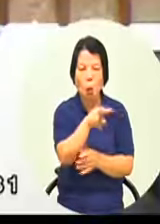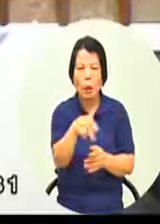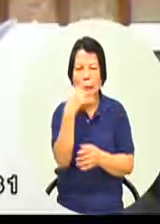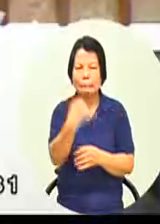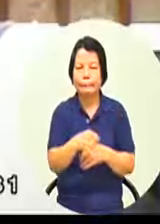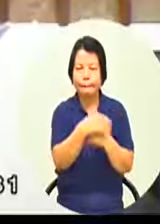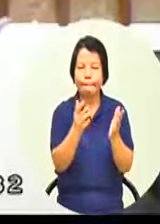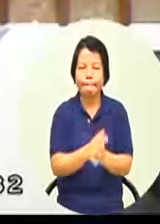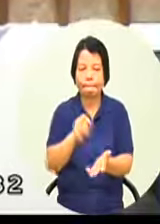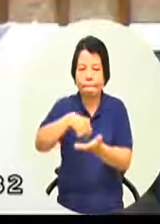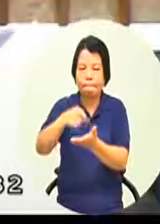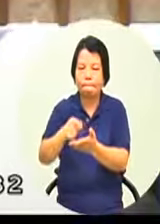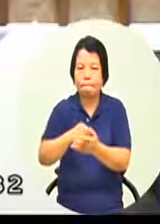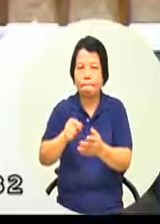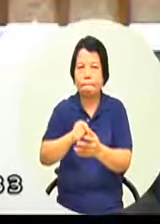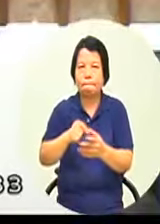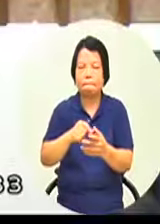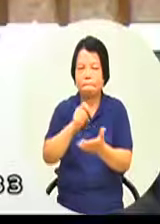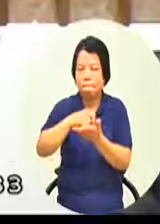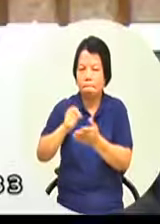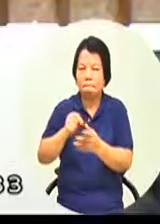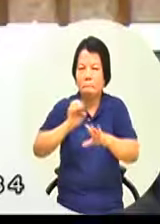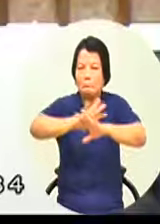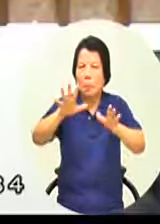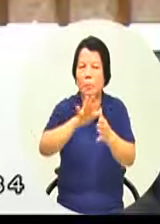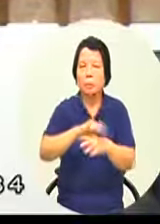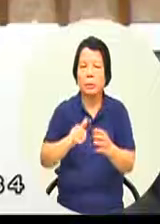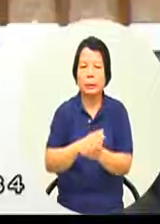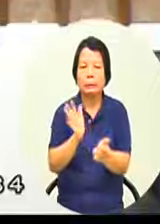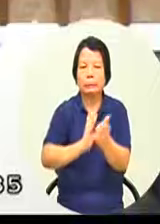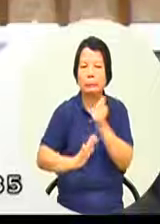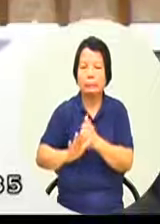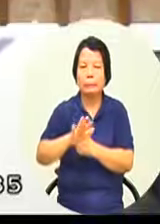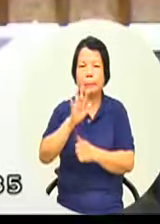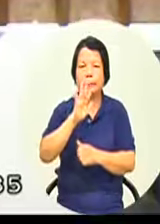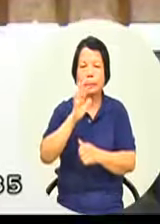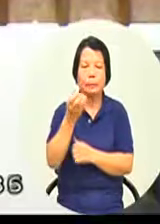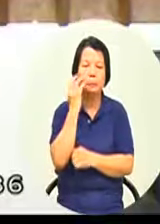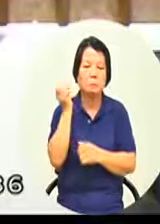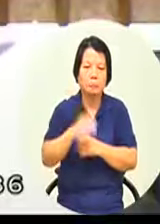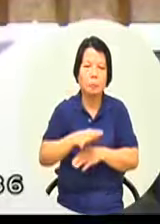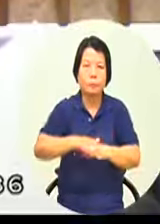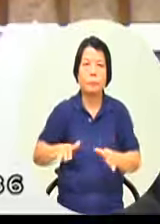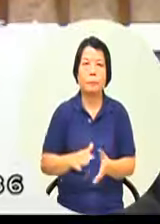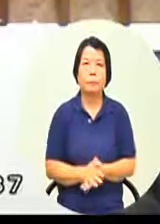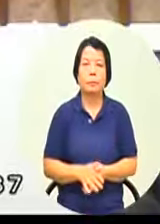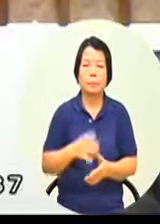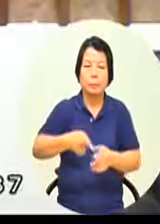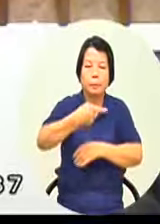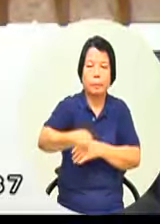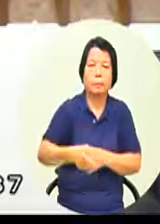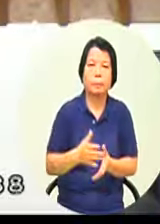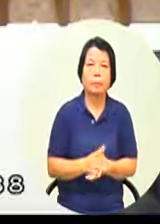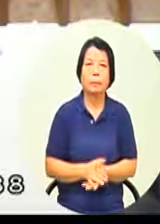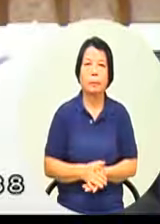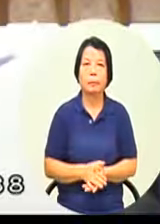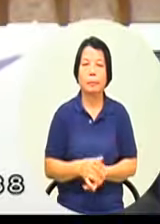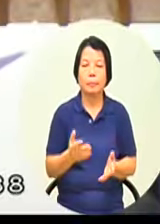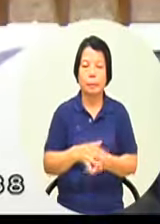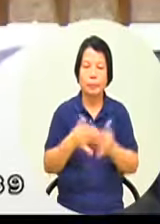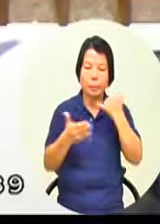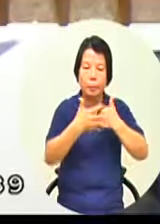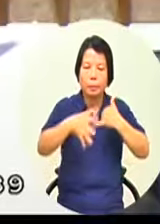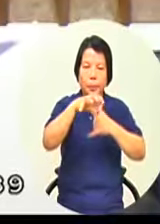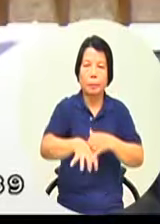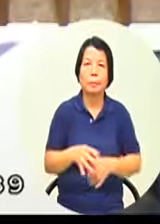章，那可能就是减分的这个部分，我是希望局长要加强一下。那接下来我是想要问一下我们的那个海洋局